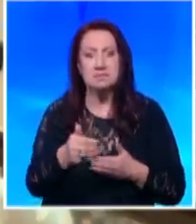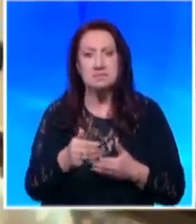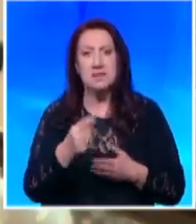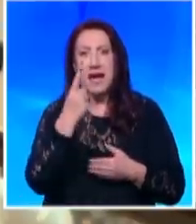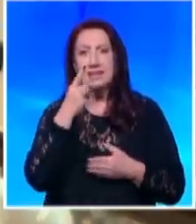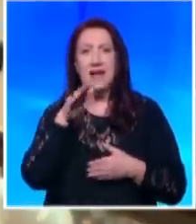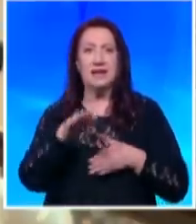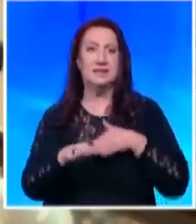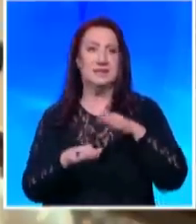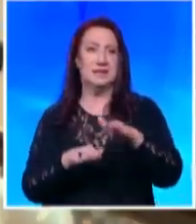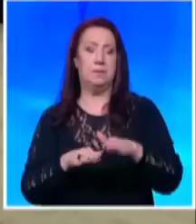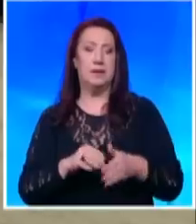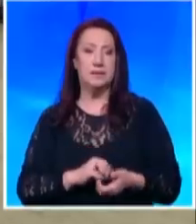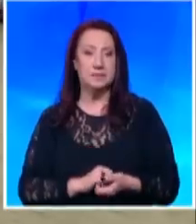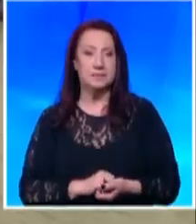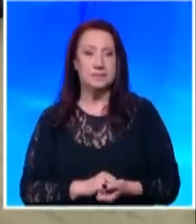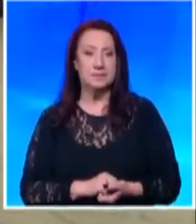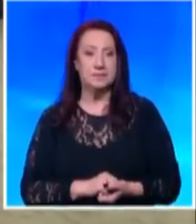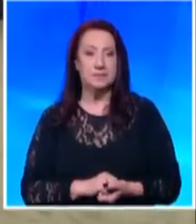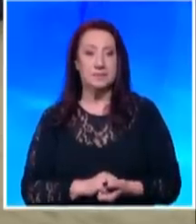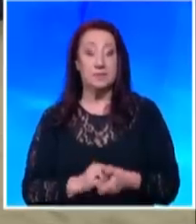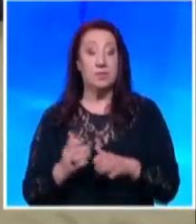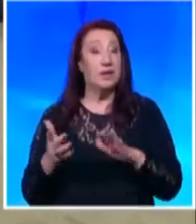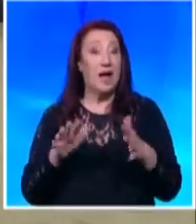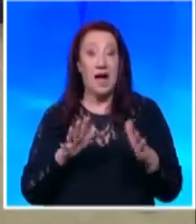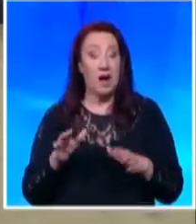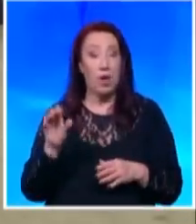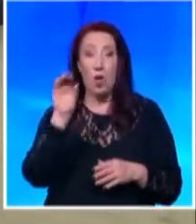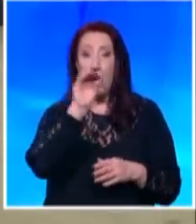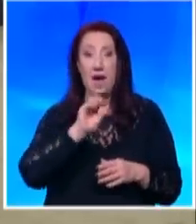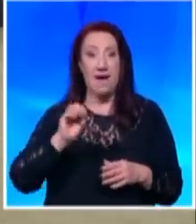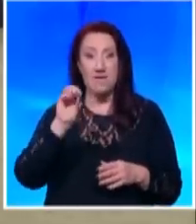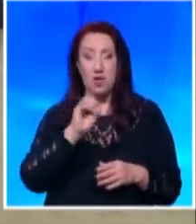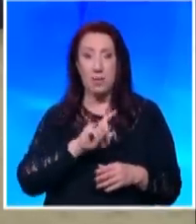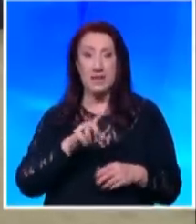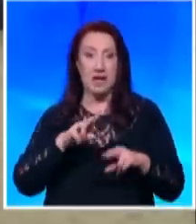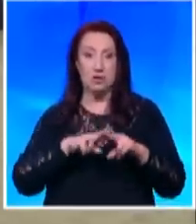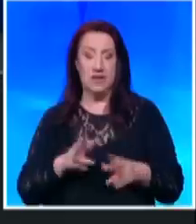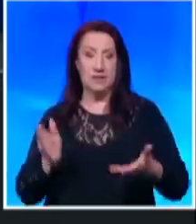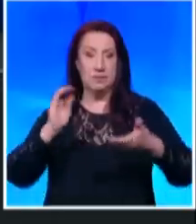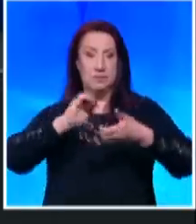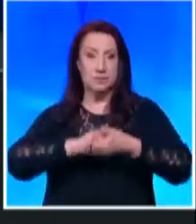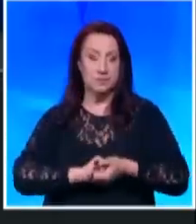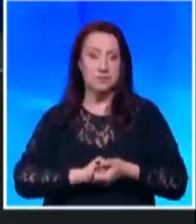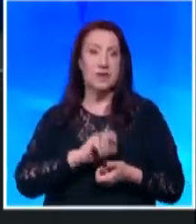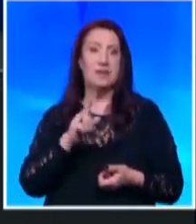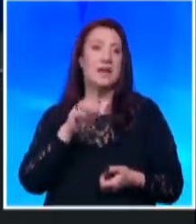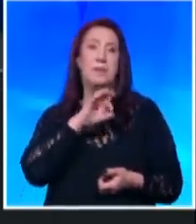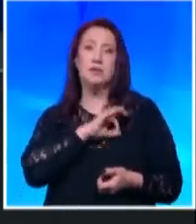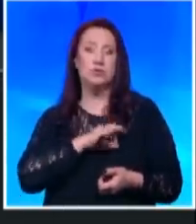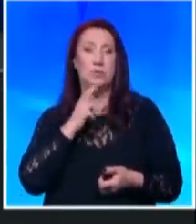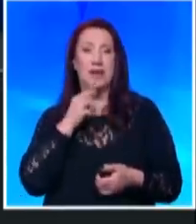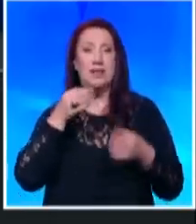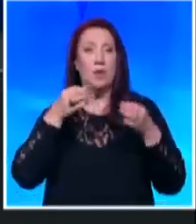цитата. Вижте. Ако Европа не остане обединена, тя няма да е фактор в определянето на бъдещето